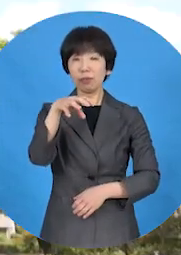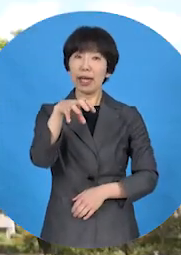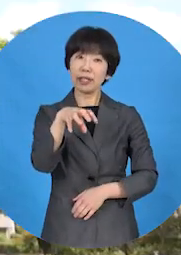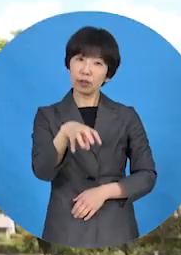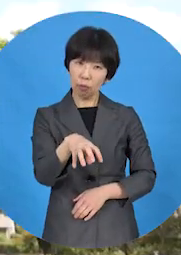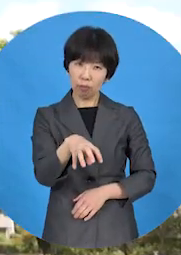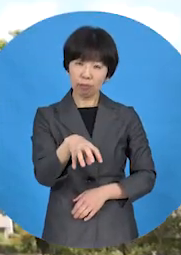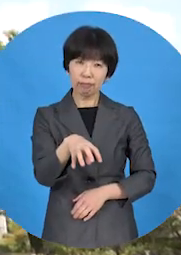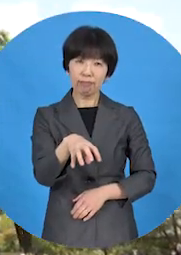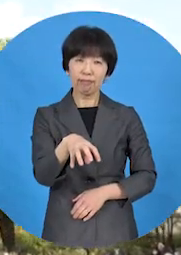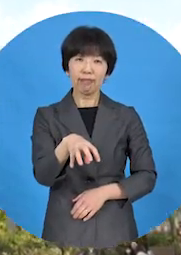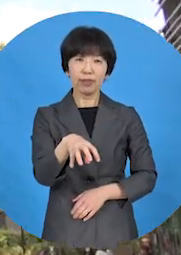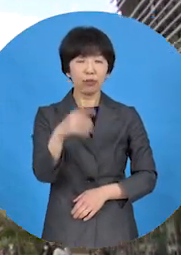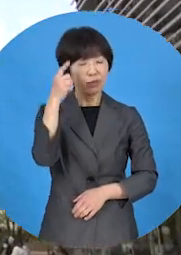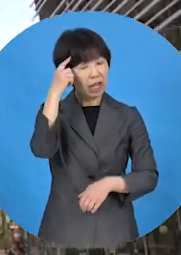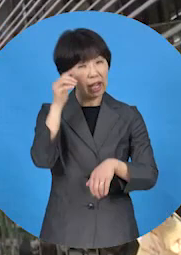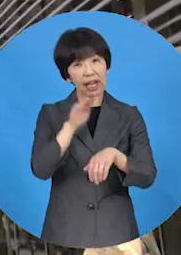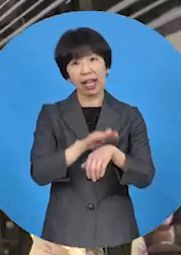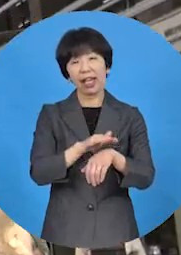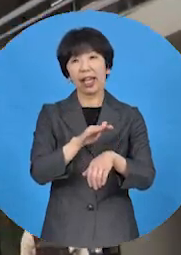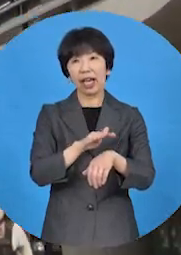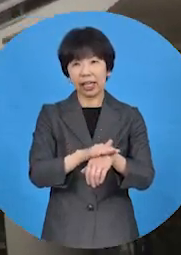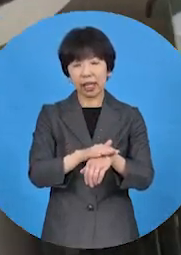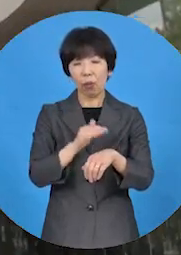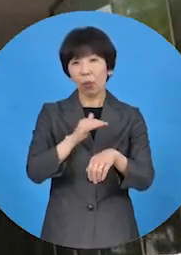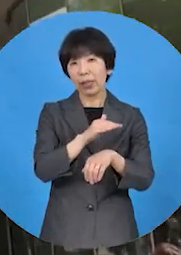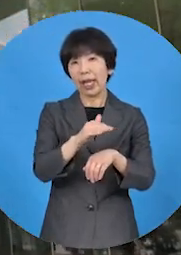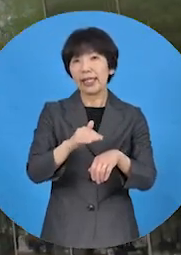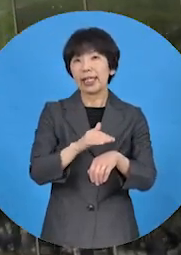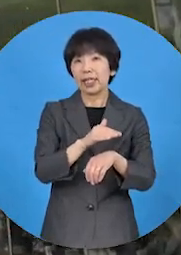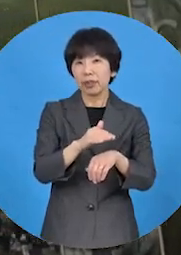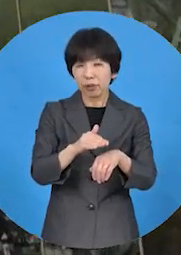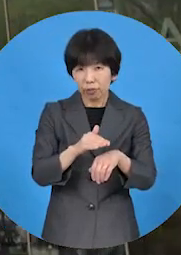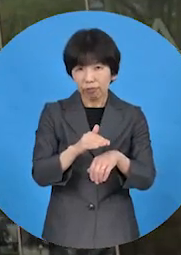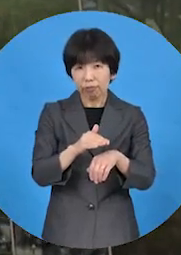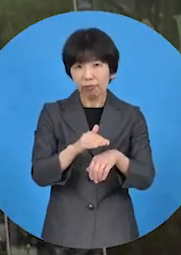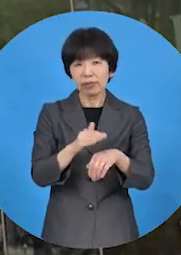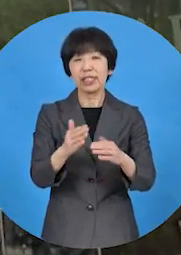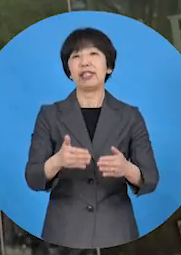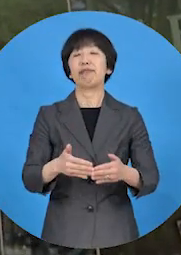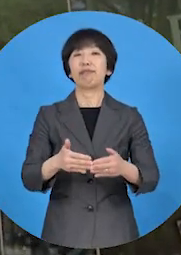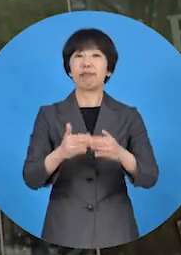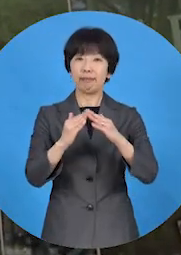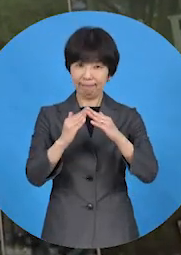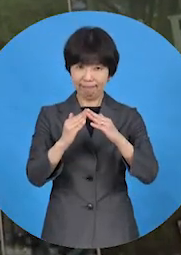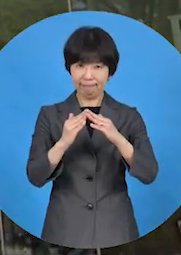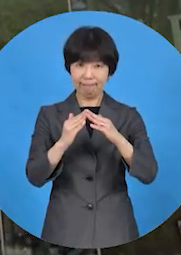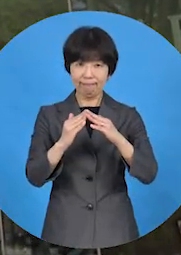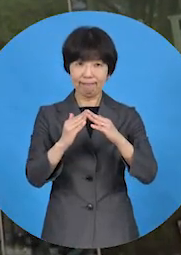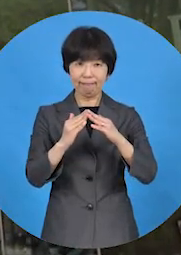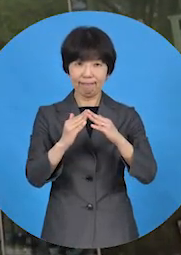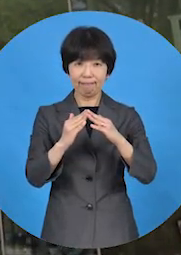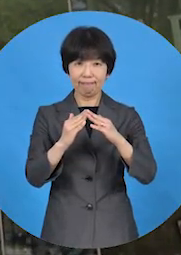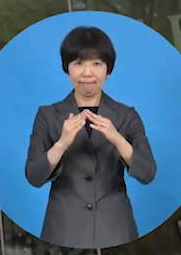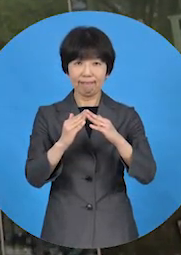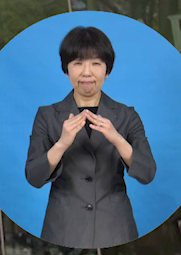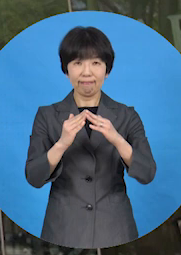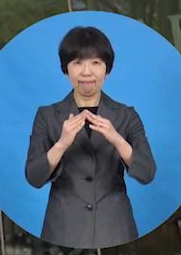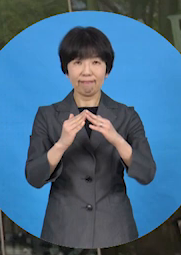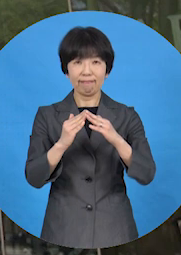園の中にできる緑と文化、そういったものを象徴する図書館、そういった視点をですね、コンセプトに建築され